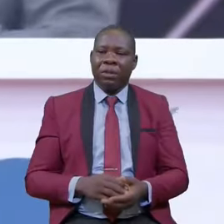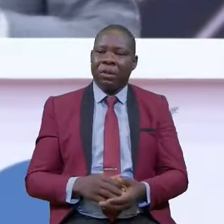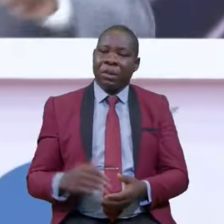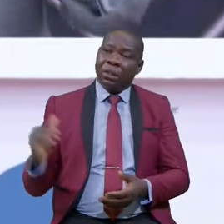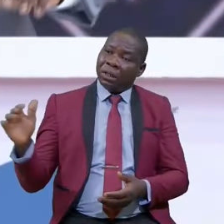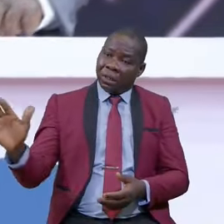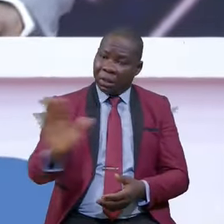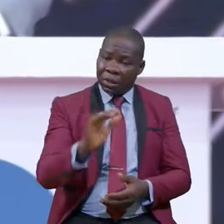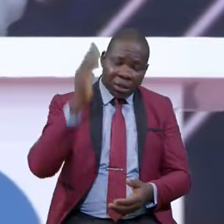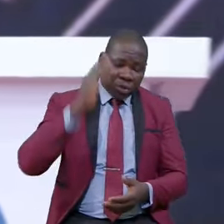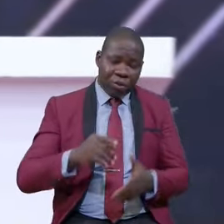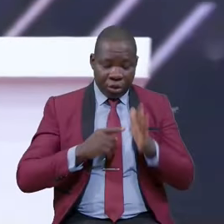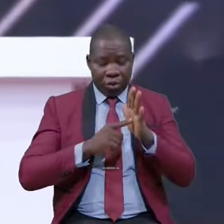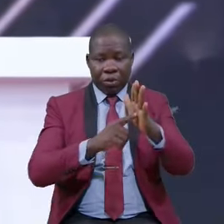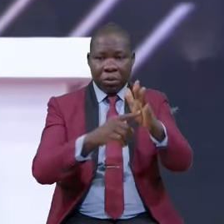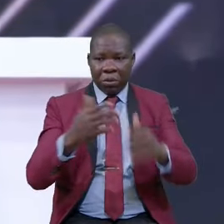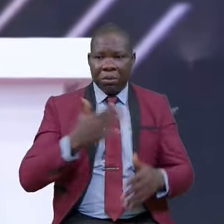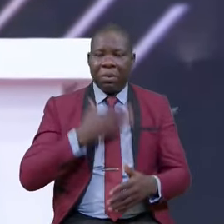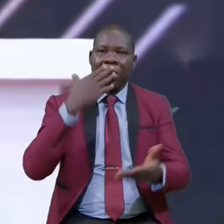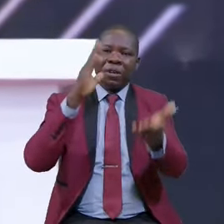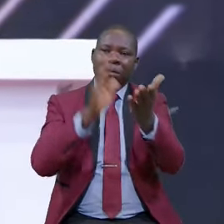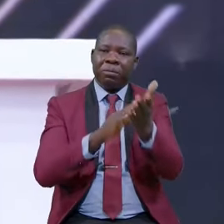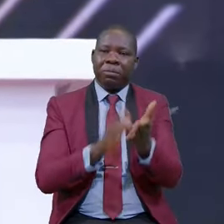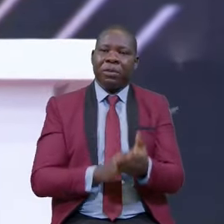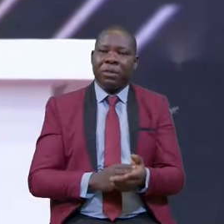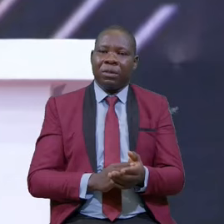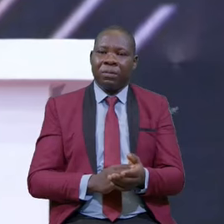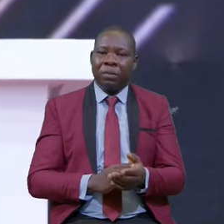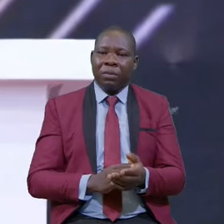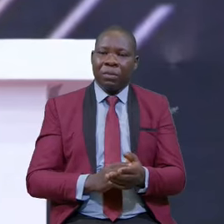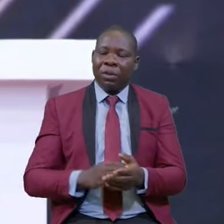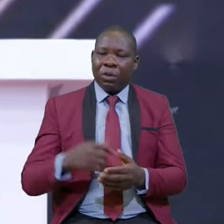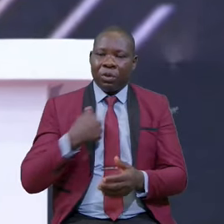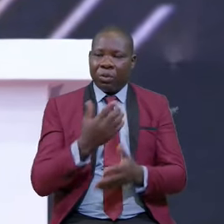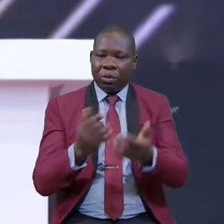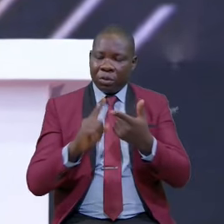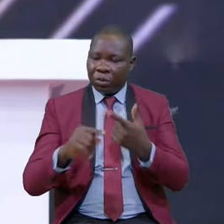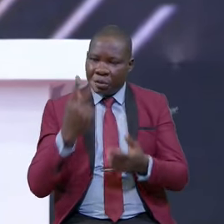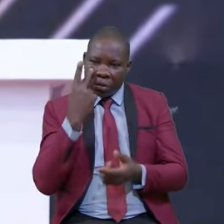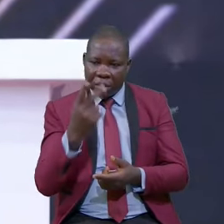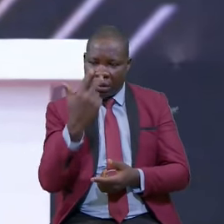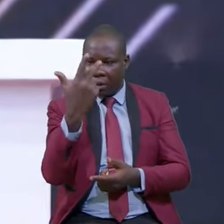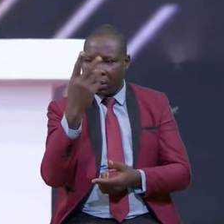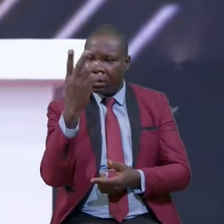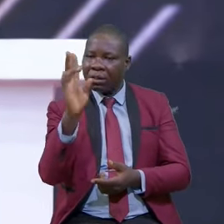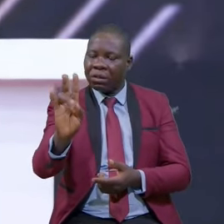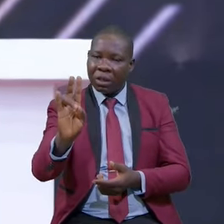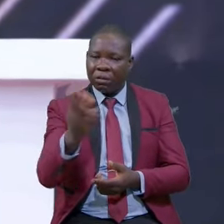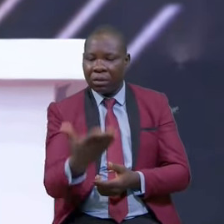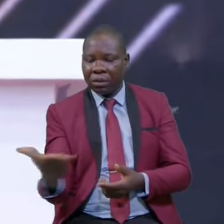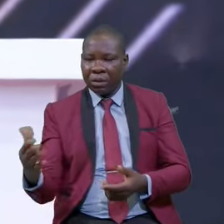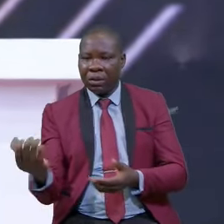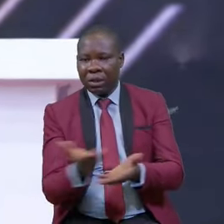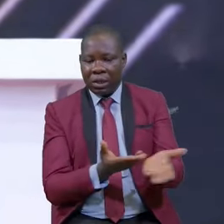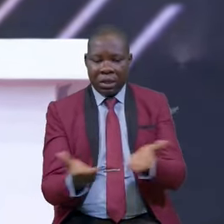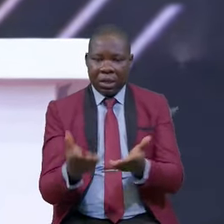peuple mes louanges. Il y a sept éléments également dans ce deuxième